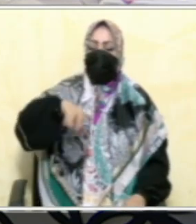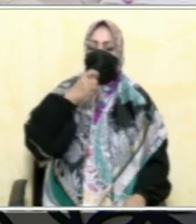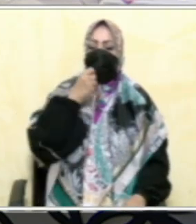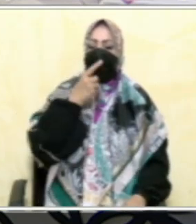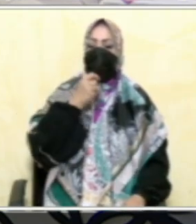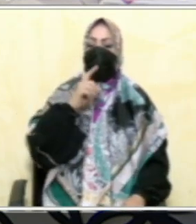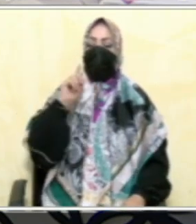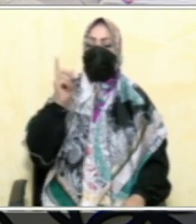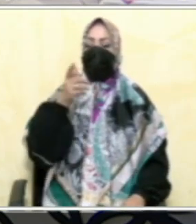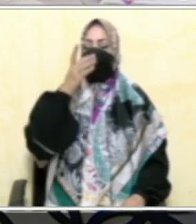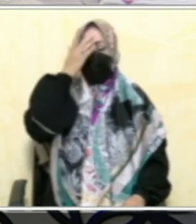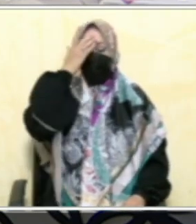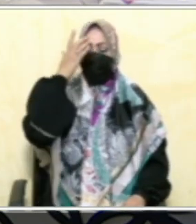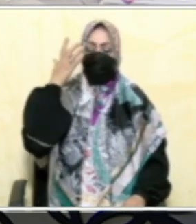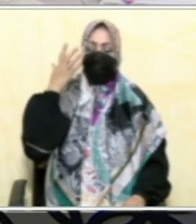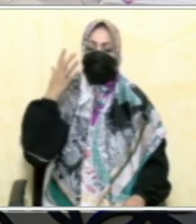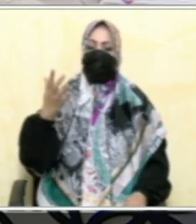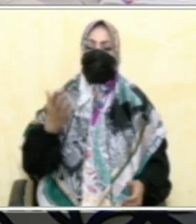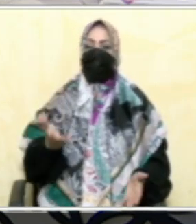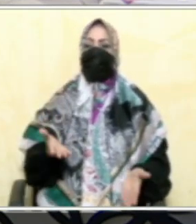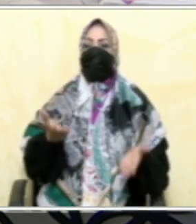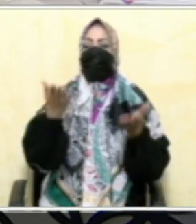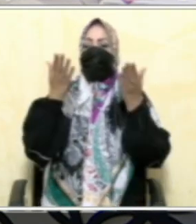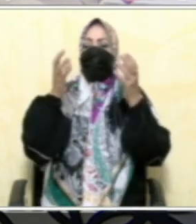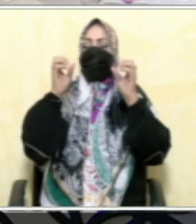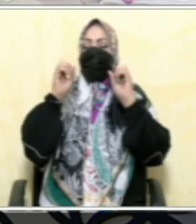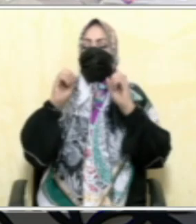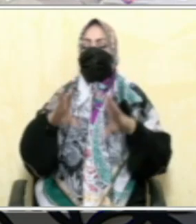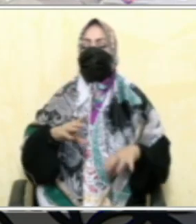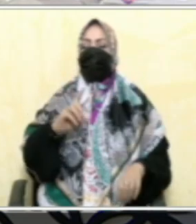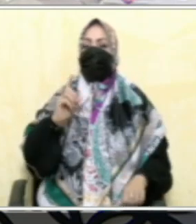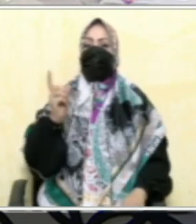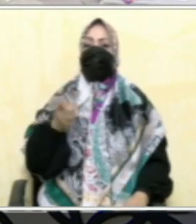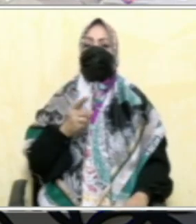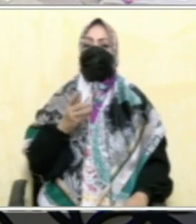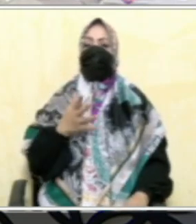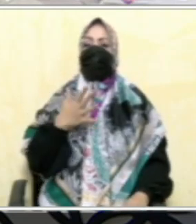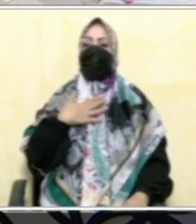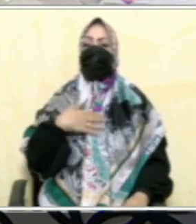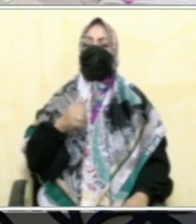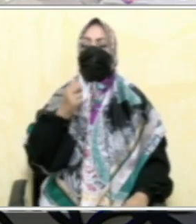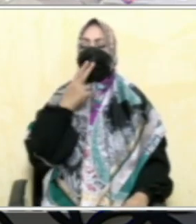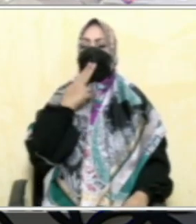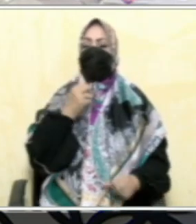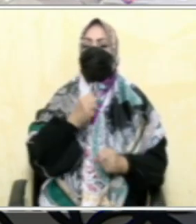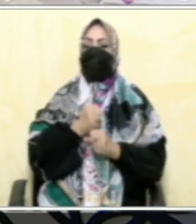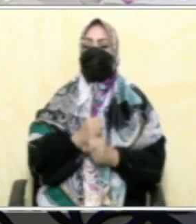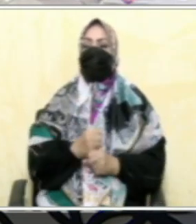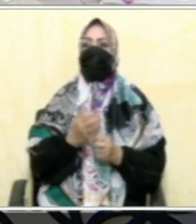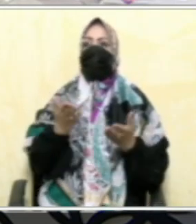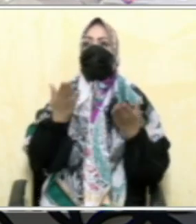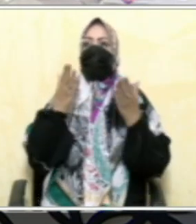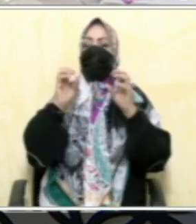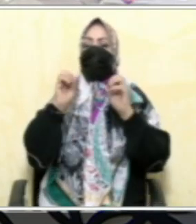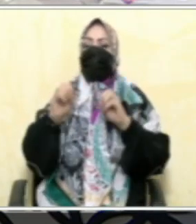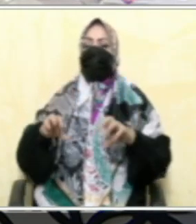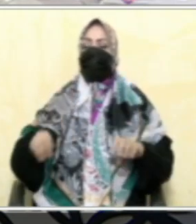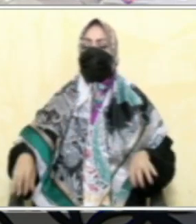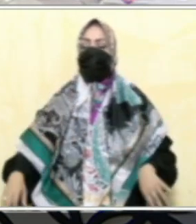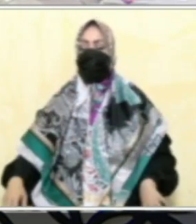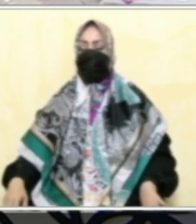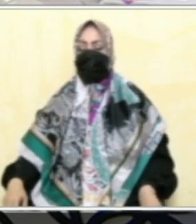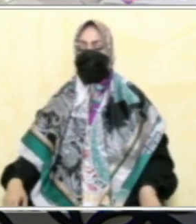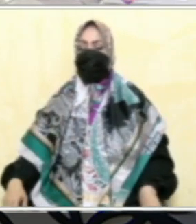بحفظه التام يا رب. اللهم آمين. تفضل يا محمد. هاي بارك الله فيك وشيخنا. والله لأول مرة تثير هذه النقطة